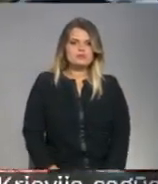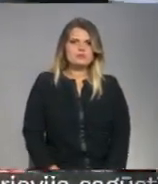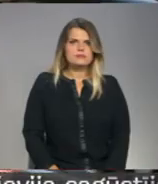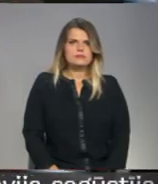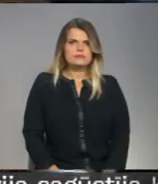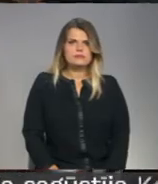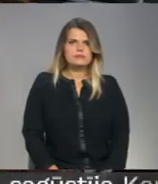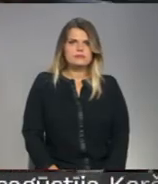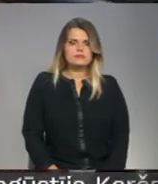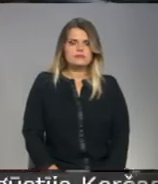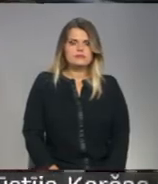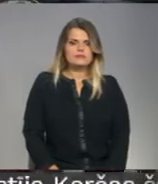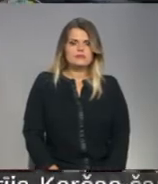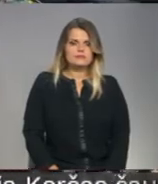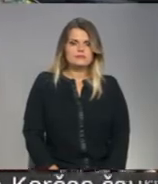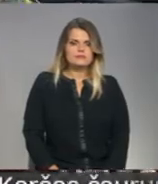Mārtiņš, Kurklis.